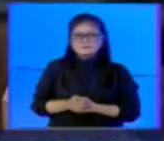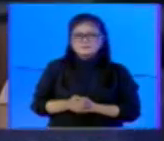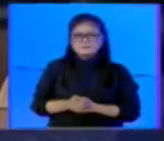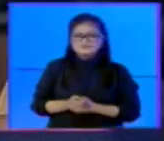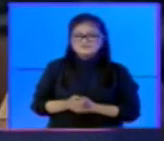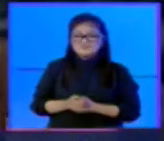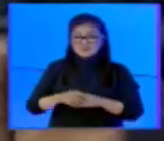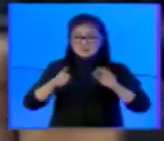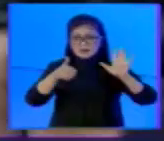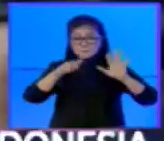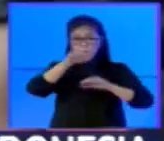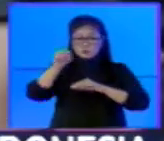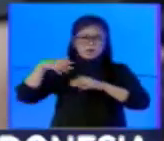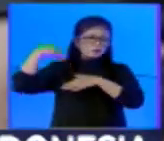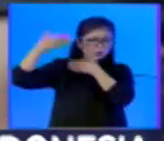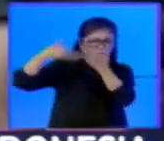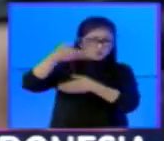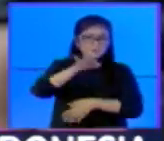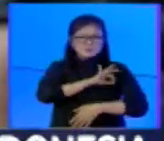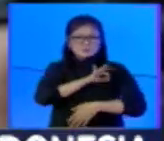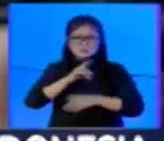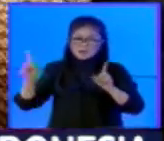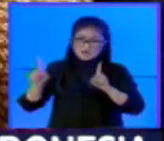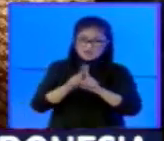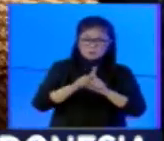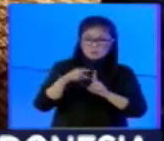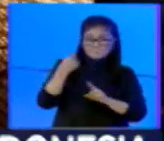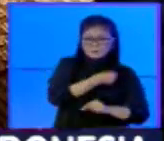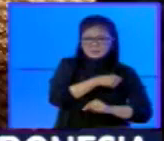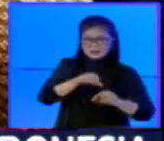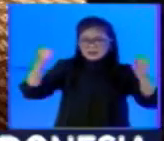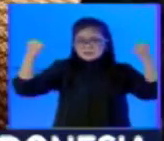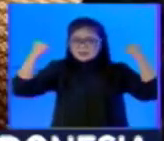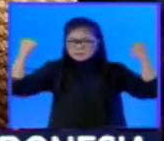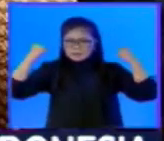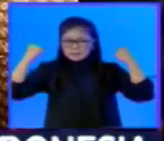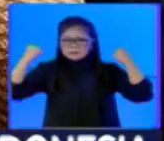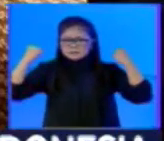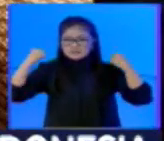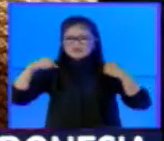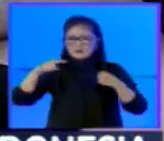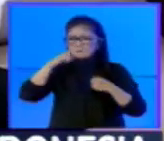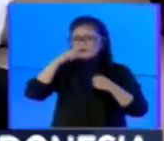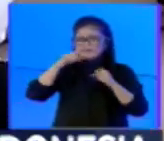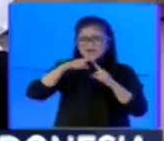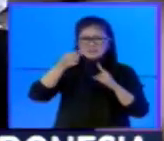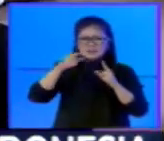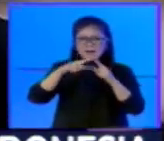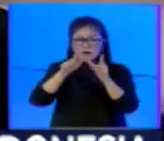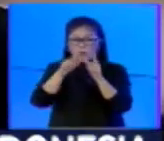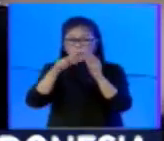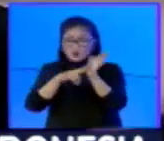Enam bulan berlalu sejak Presiden Joko Widodo ditemani Menteri Kesehatan Terawan Agus Putranto, Mensesnek Pratikno, dan Seska Pramono Anung mengumumkan